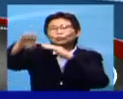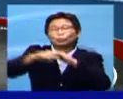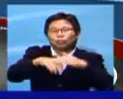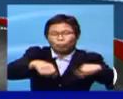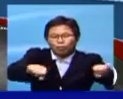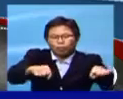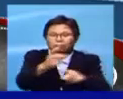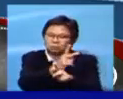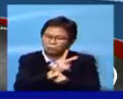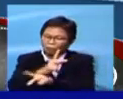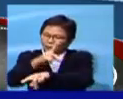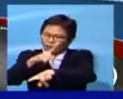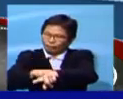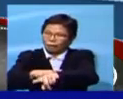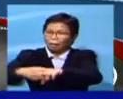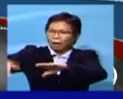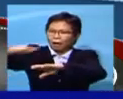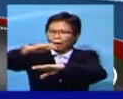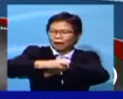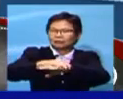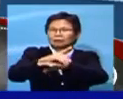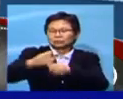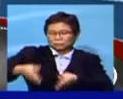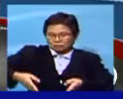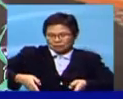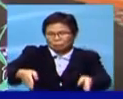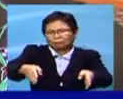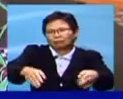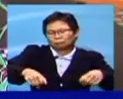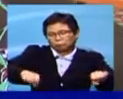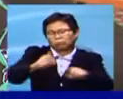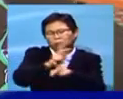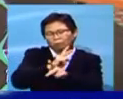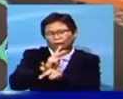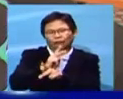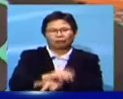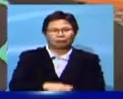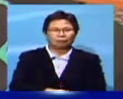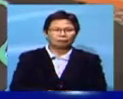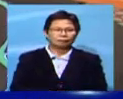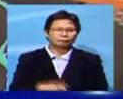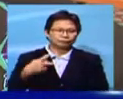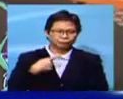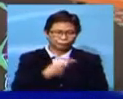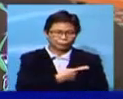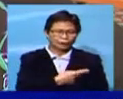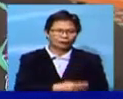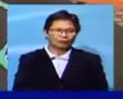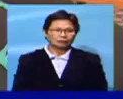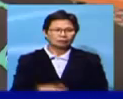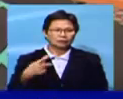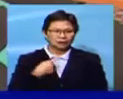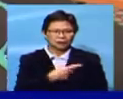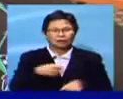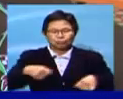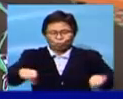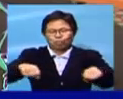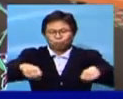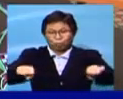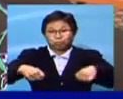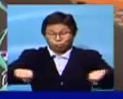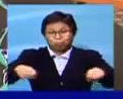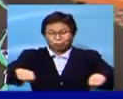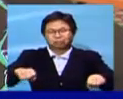berhati-hati ketika berada di trk kita dari segi kita pelumba sendiri kan